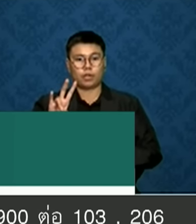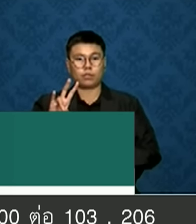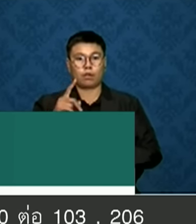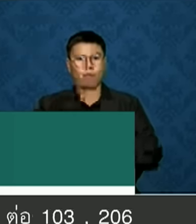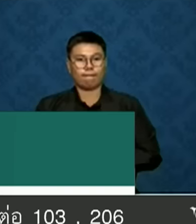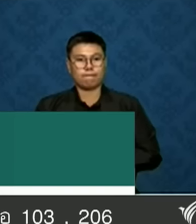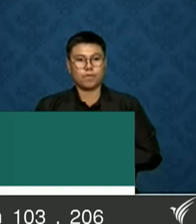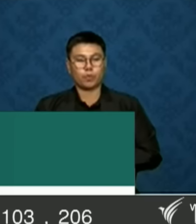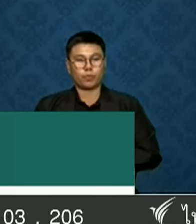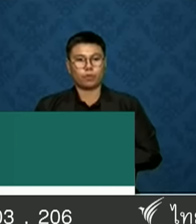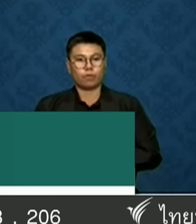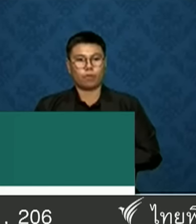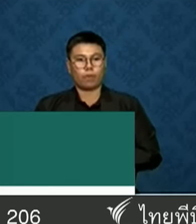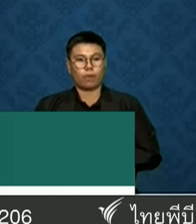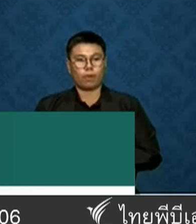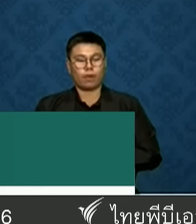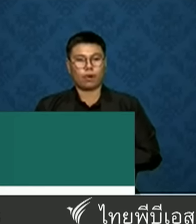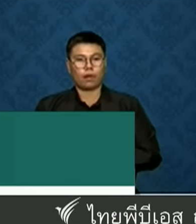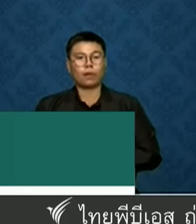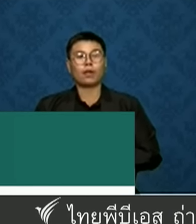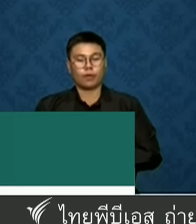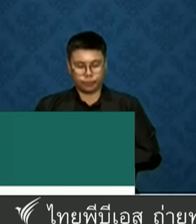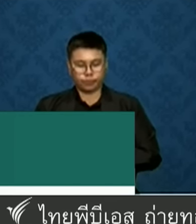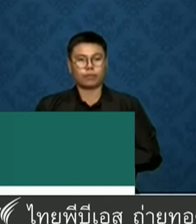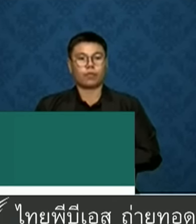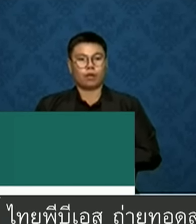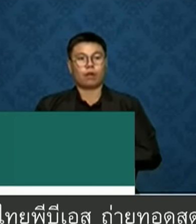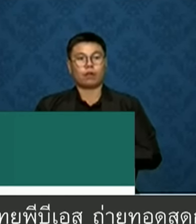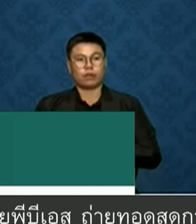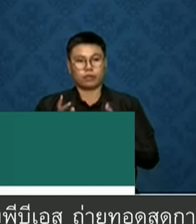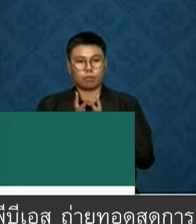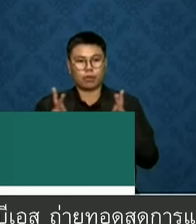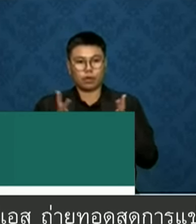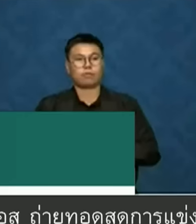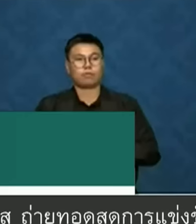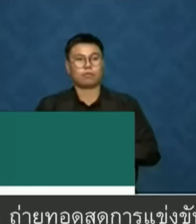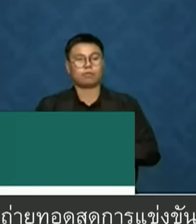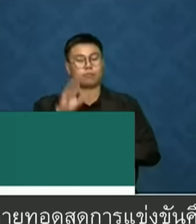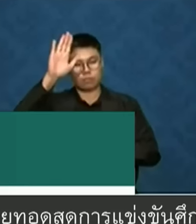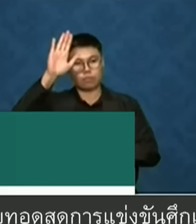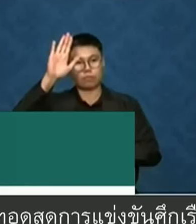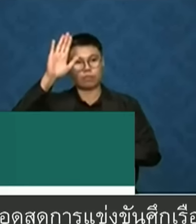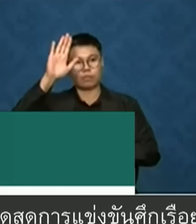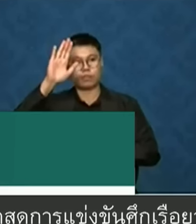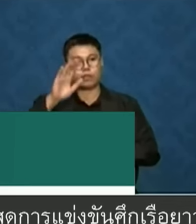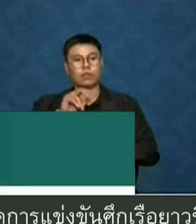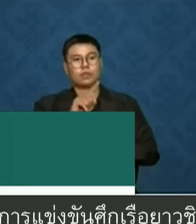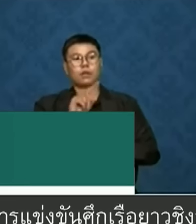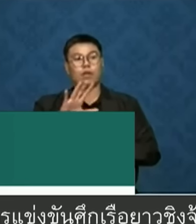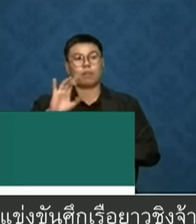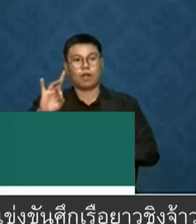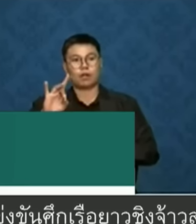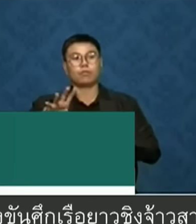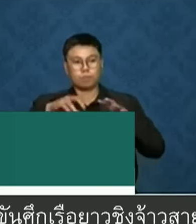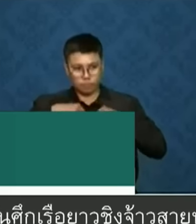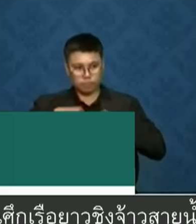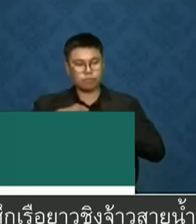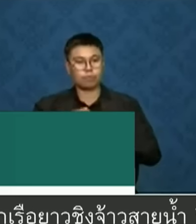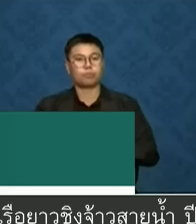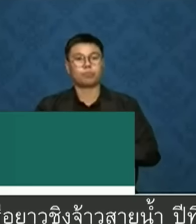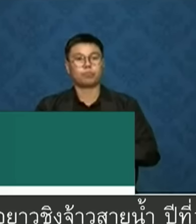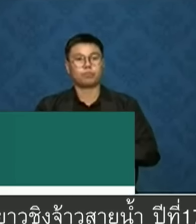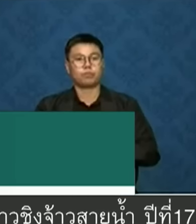เพื่อไทยอีกครั้งนึงแหละเพราะว่าพอสสโหวตไม่เห็นด้วยกับข้อสังเกตของกรรมาธิการศึกษาแนวทางการตราพ.ร.บนิรโทษกรรมมัน